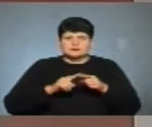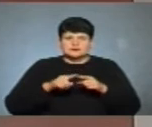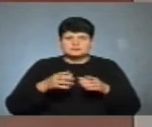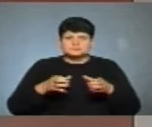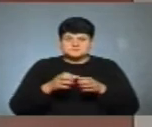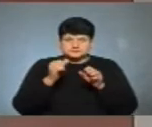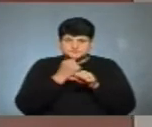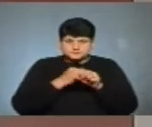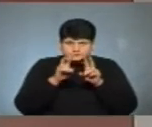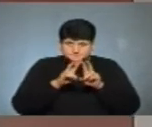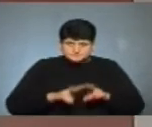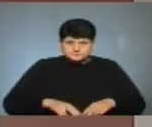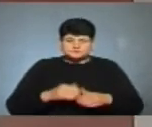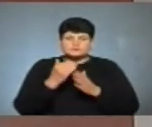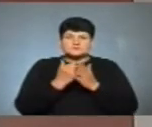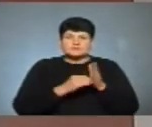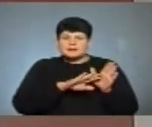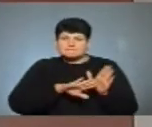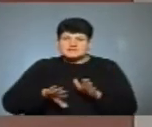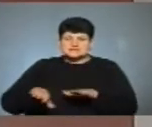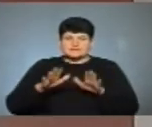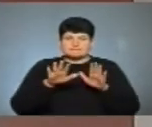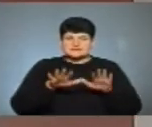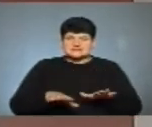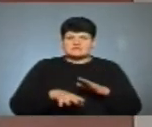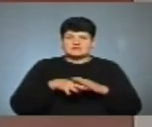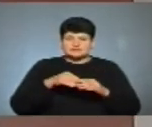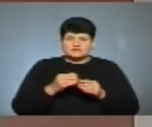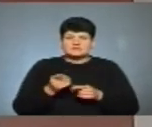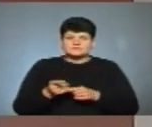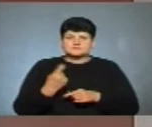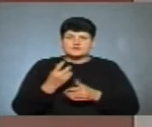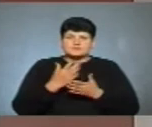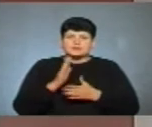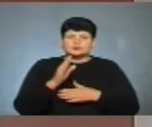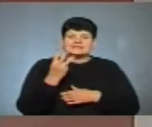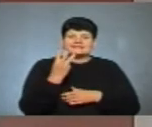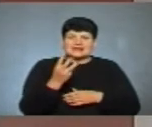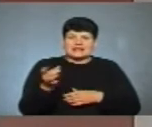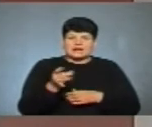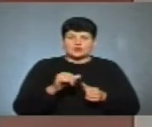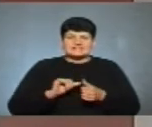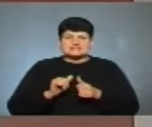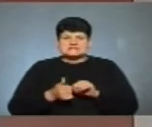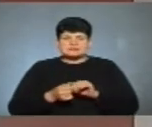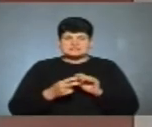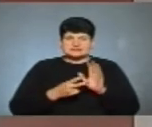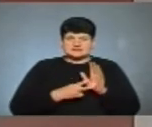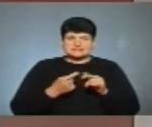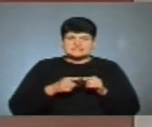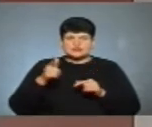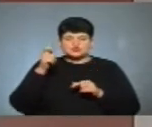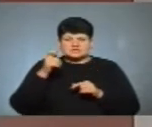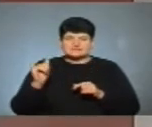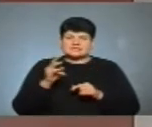опрацьовують протоколи. Після місцевих виборів на Тернопільщині має бути 3 райони замість 17. Це Чортківський, Кременецький